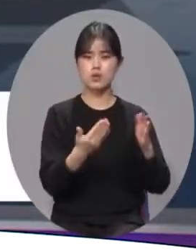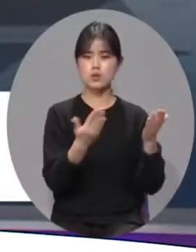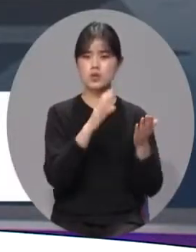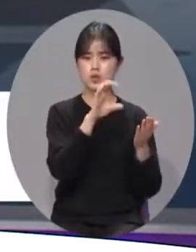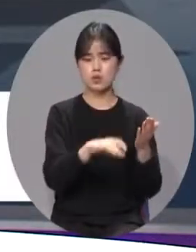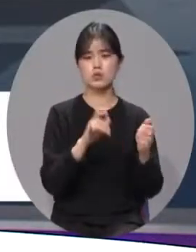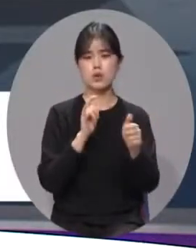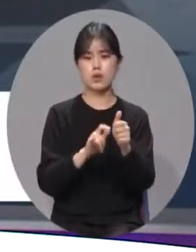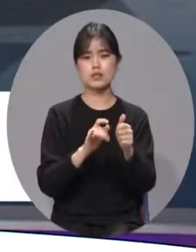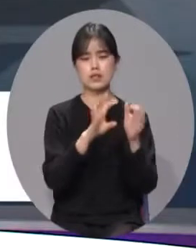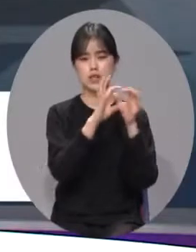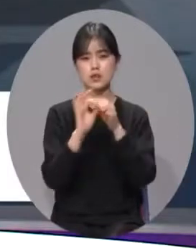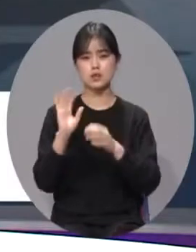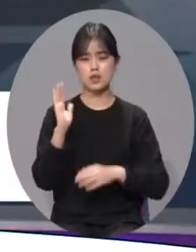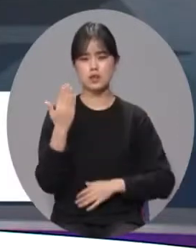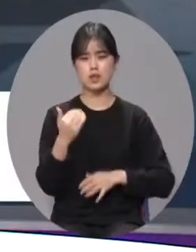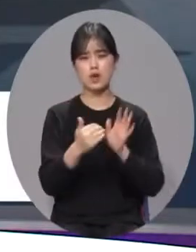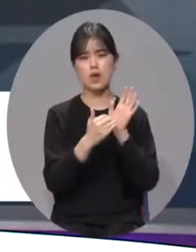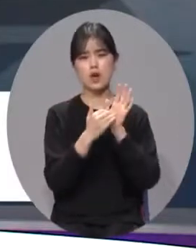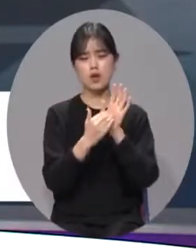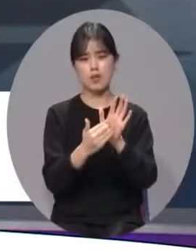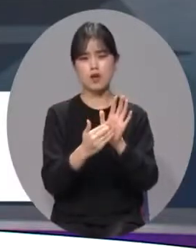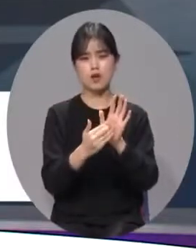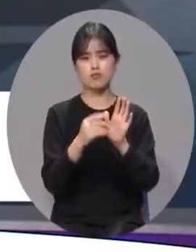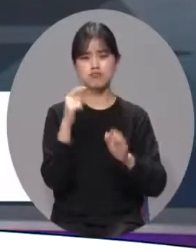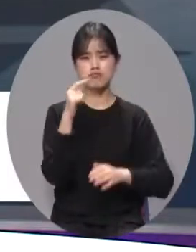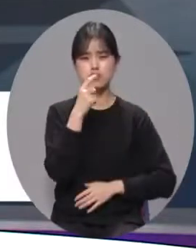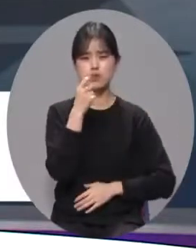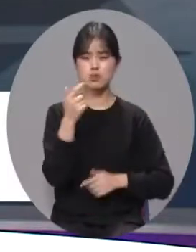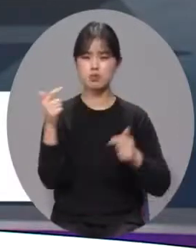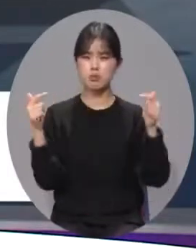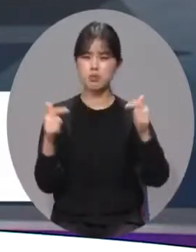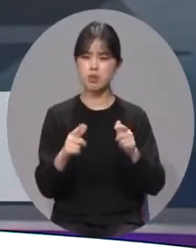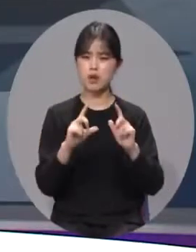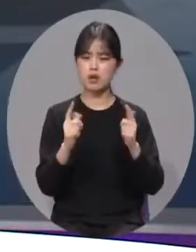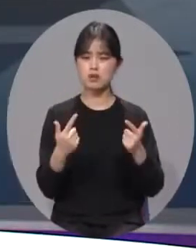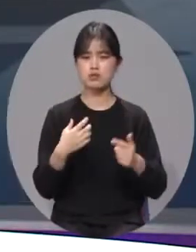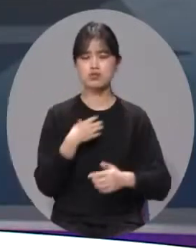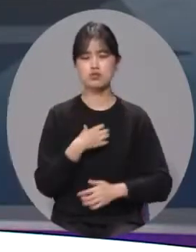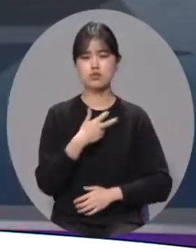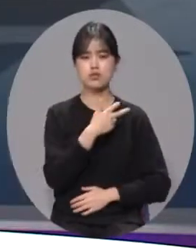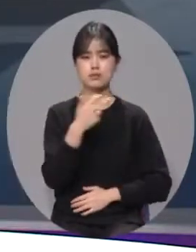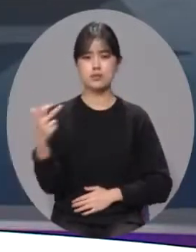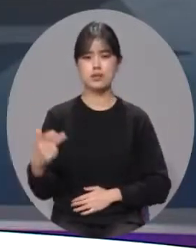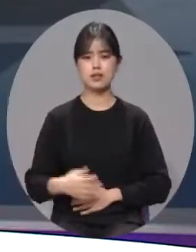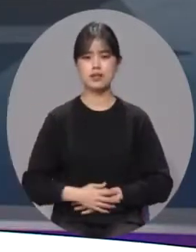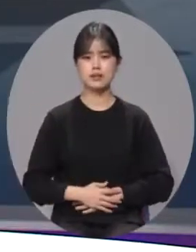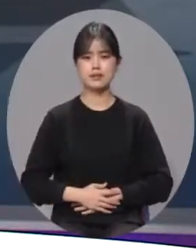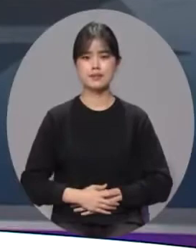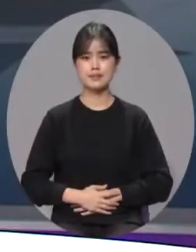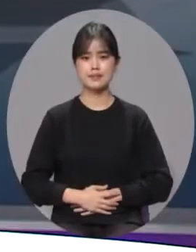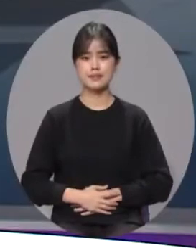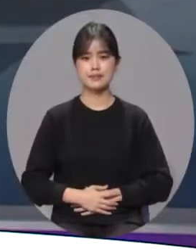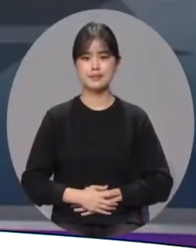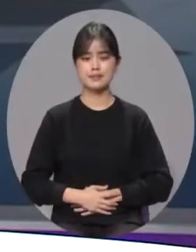확진자가 잇따랐는데요. 방역 의식이 느슨해진 것은 아닌지 우려가 커지고 있습니다. 강동엽